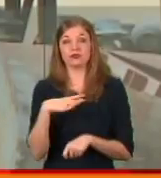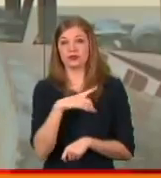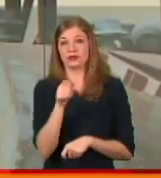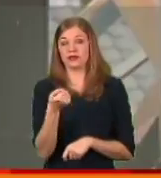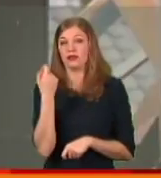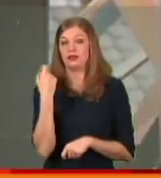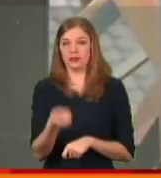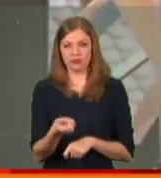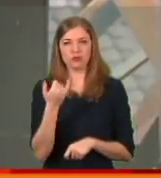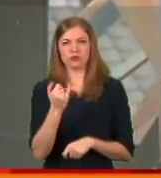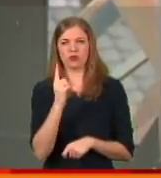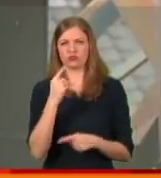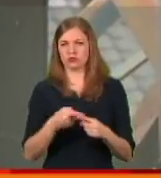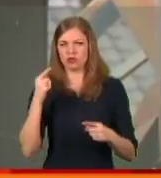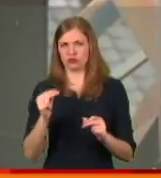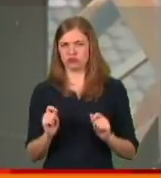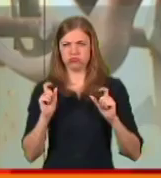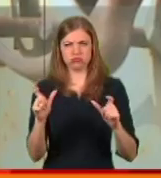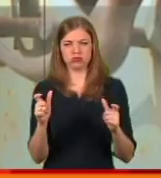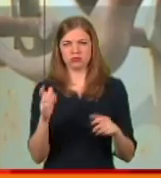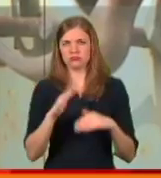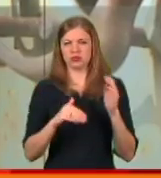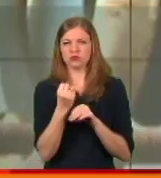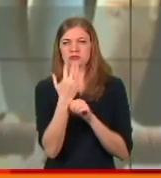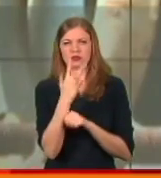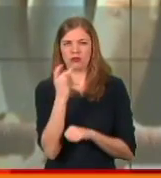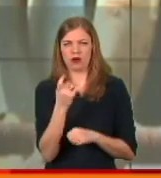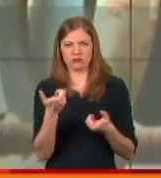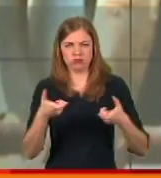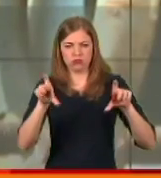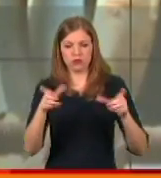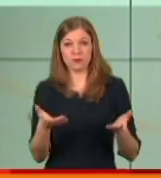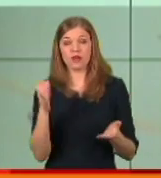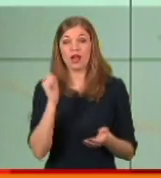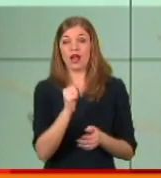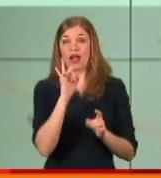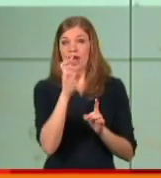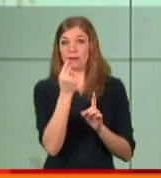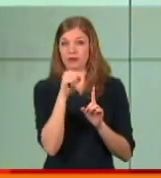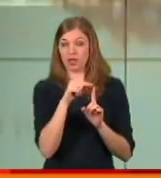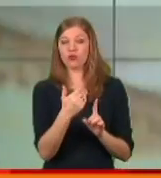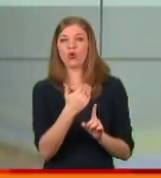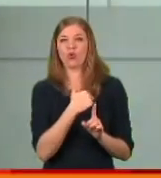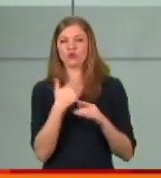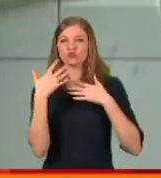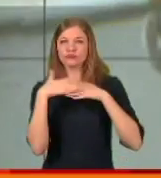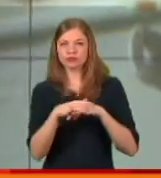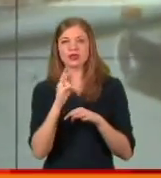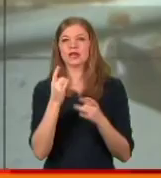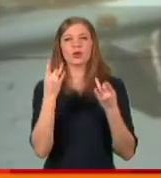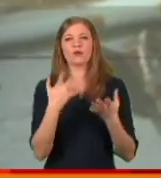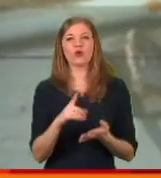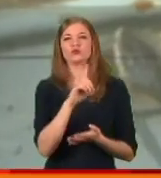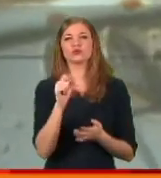руки, тепер чомусь різко подорожчали разів у 15-ро. А РАБ-тариф мають намір нараховувати не просто